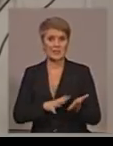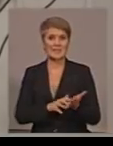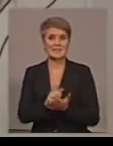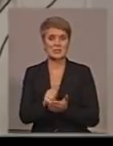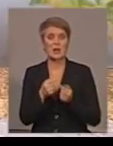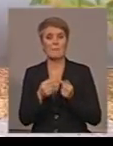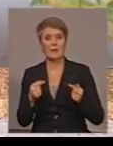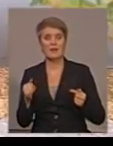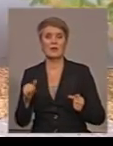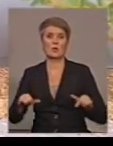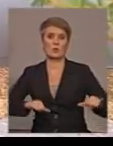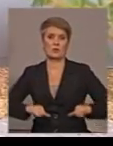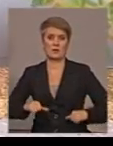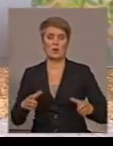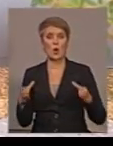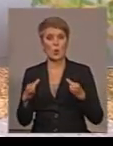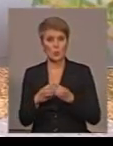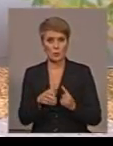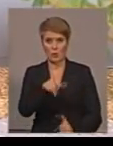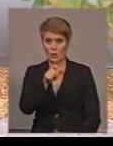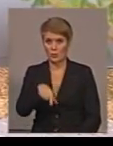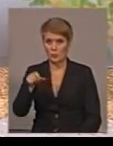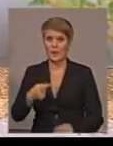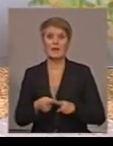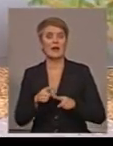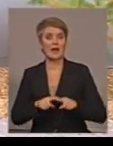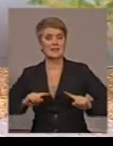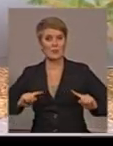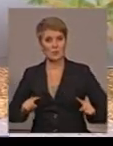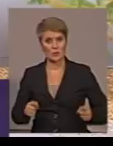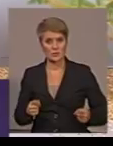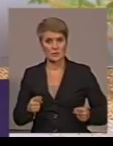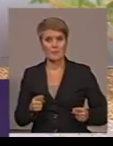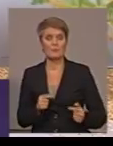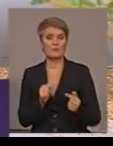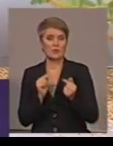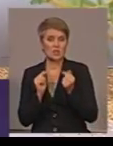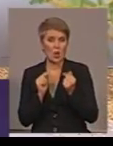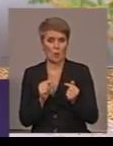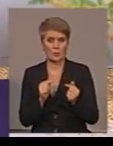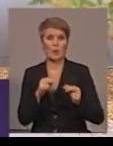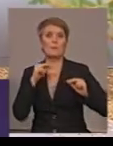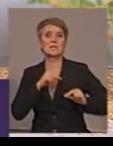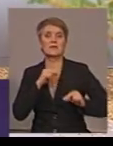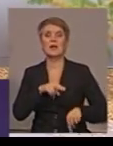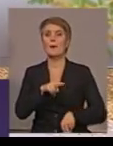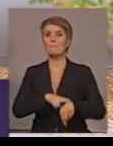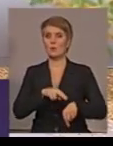хуліганство. Група людей, яка забарикадувалась, вчиняла опір працівникам поліції, намагалися